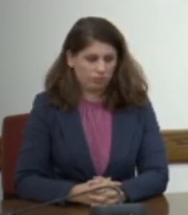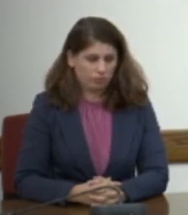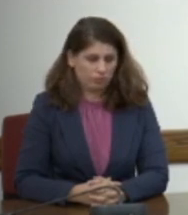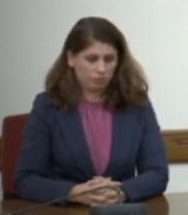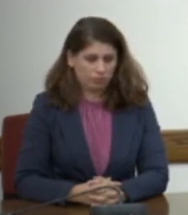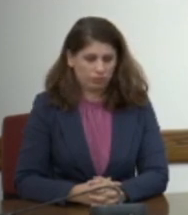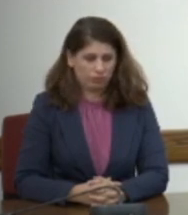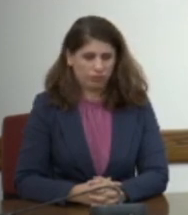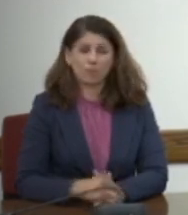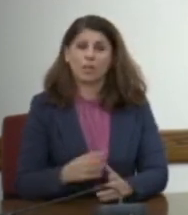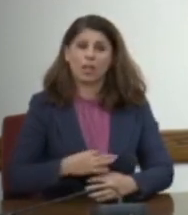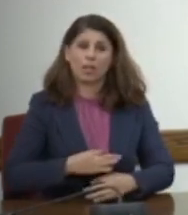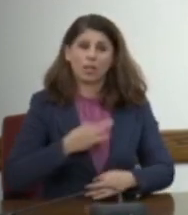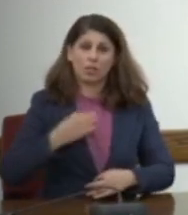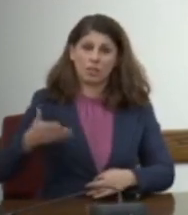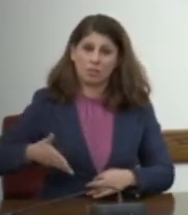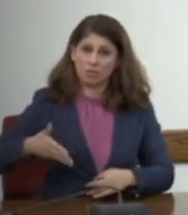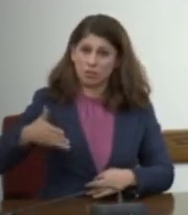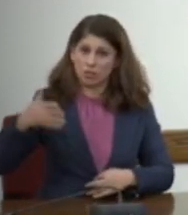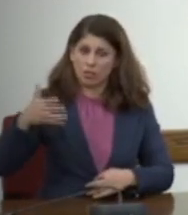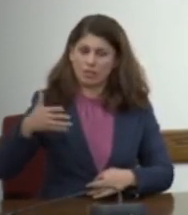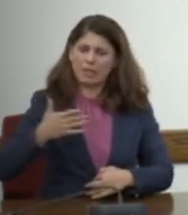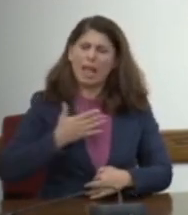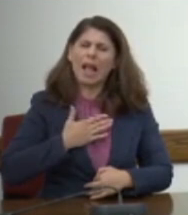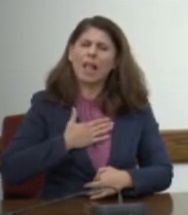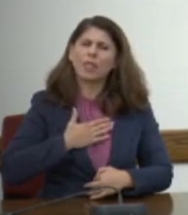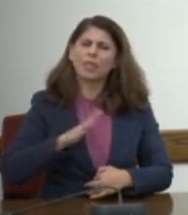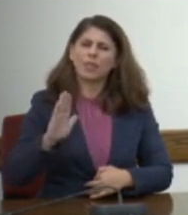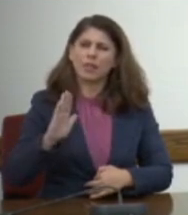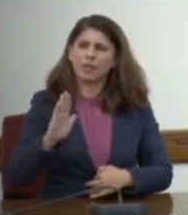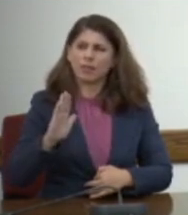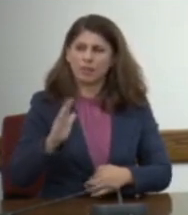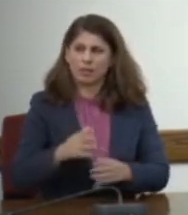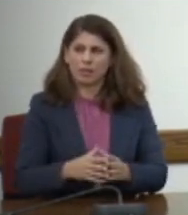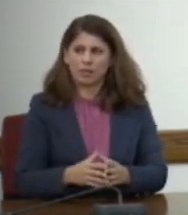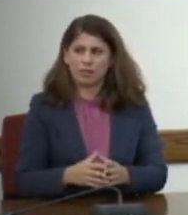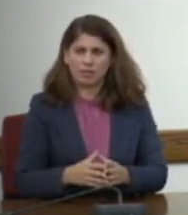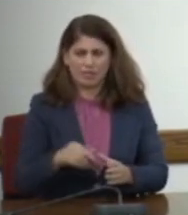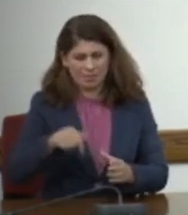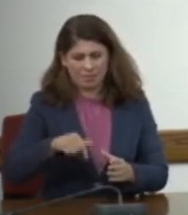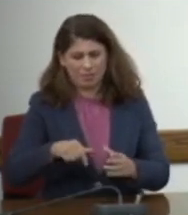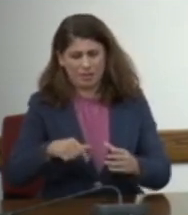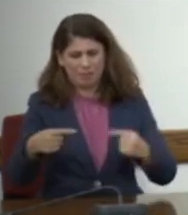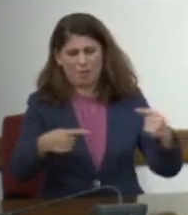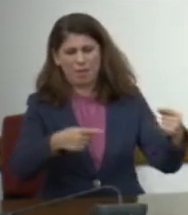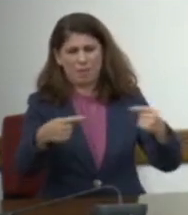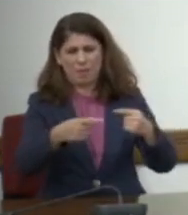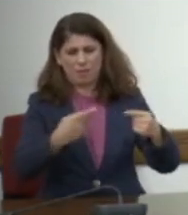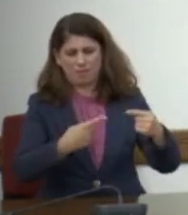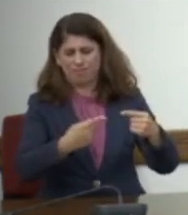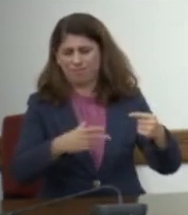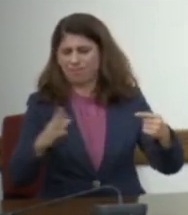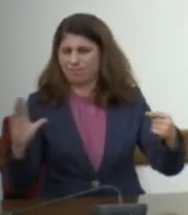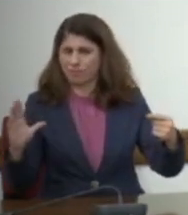Κύριε Μητσοτάκη, δεν ήταν επιθυμία μου να κάνουμε σήμερα μια αντιπαράθεση με κόρονες. Αλλά με